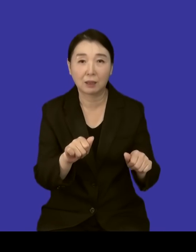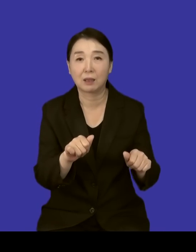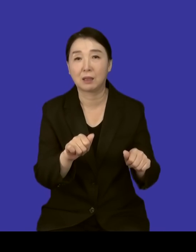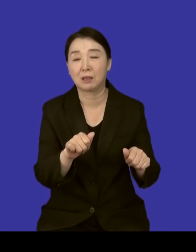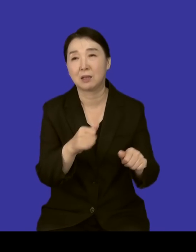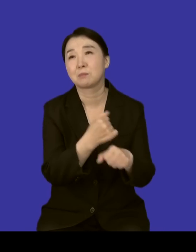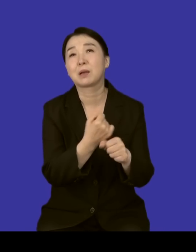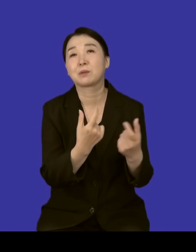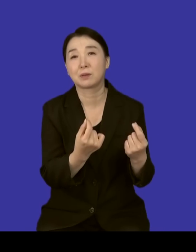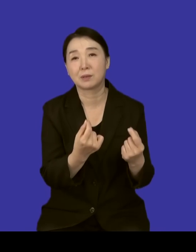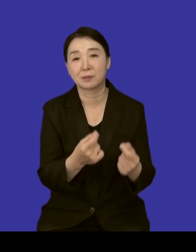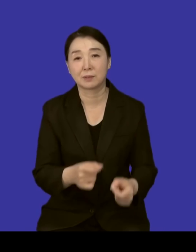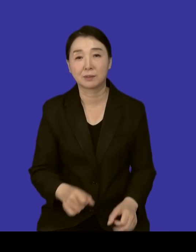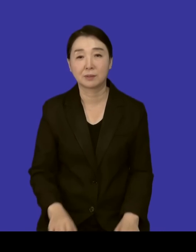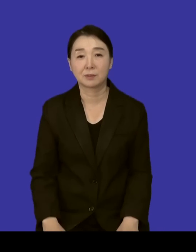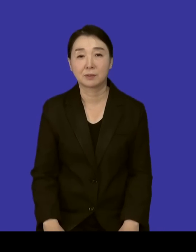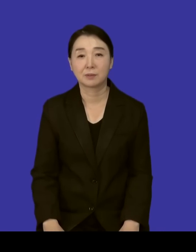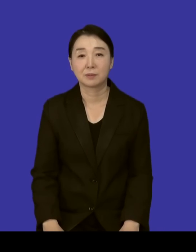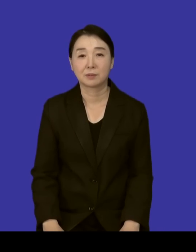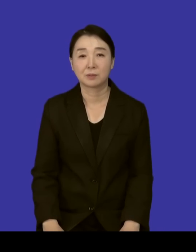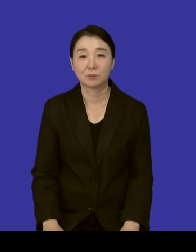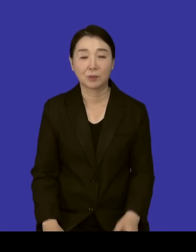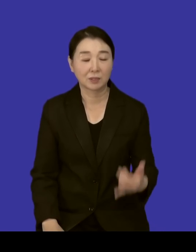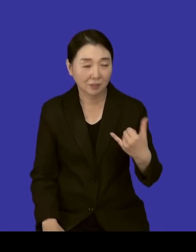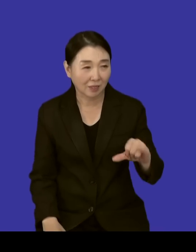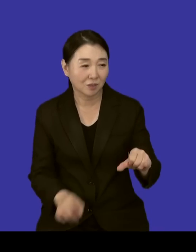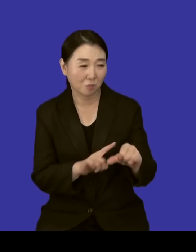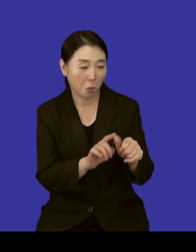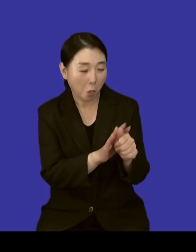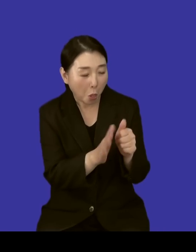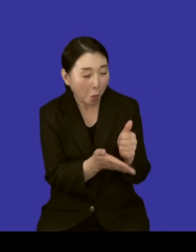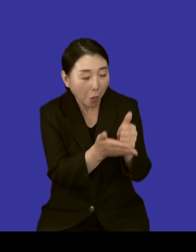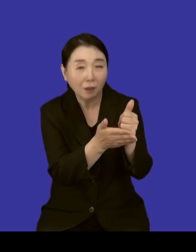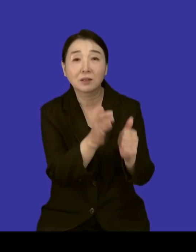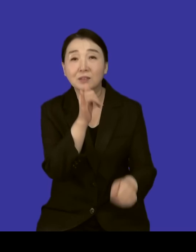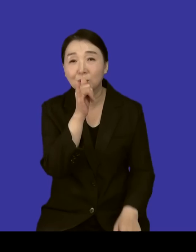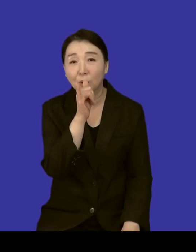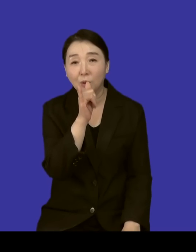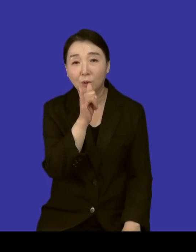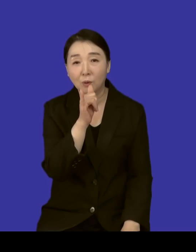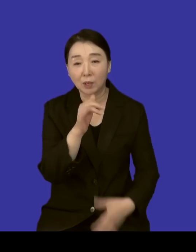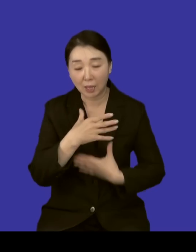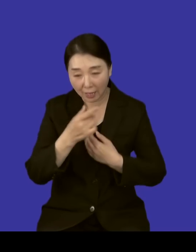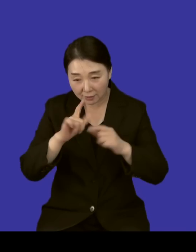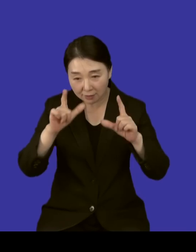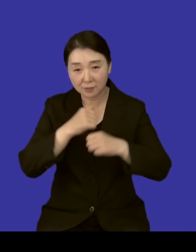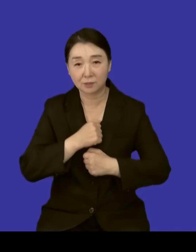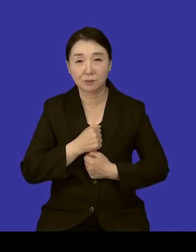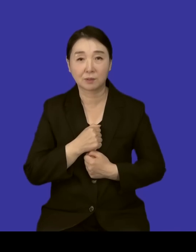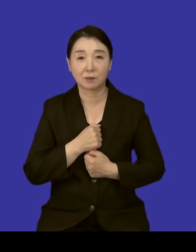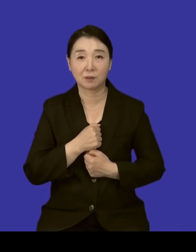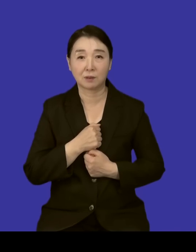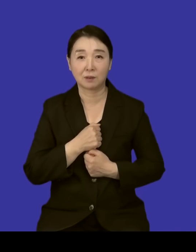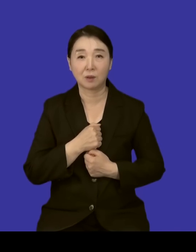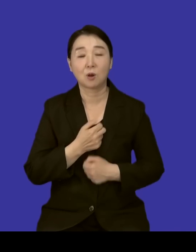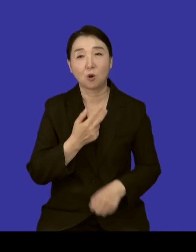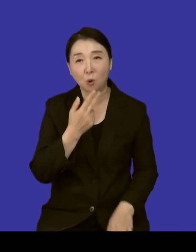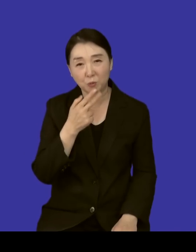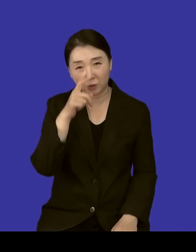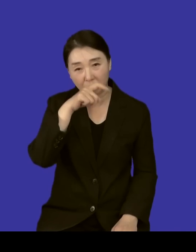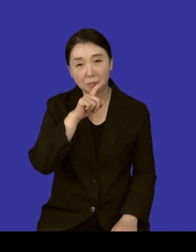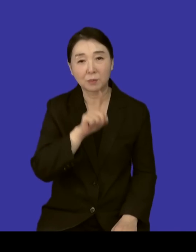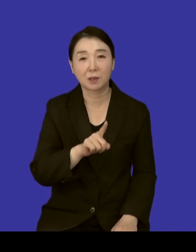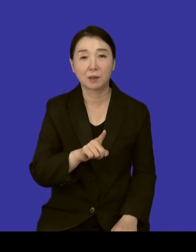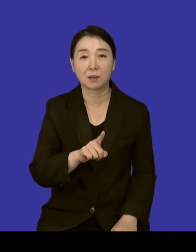삼고 자녀들을 굉장히 또 이제 했는데 안식일을 지켜서 지키지 않고